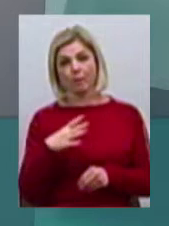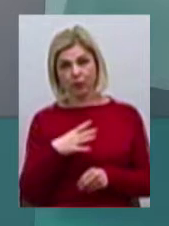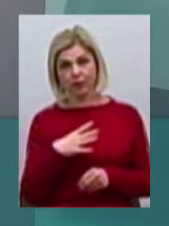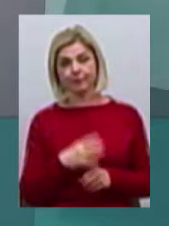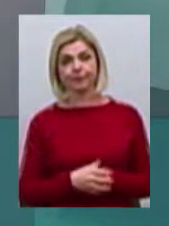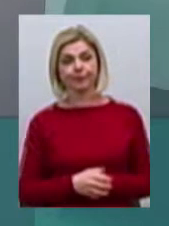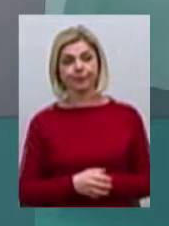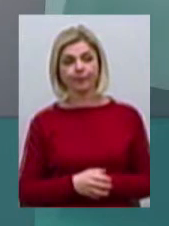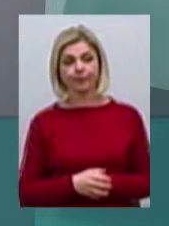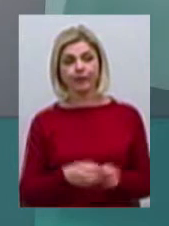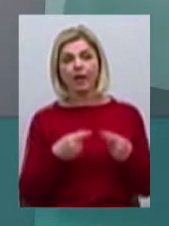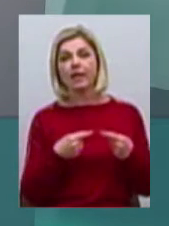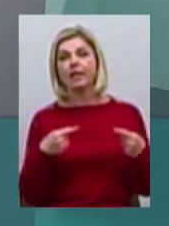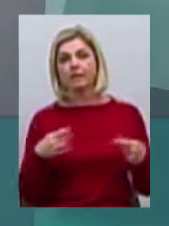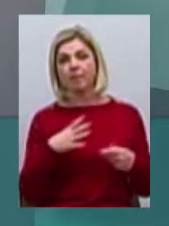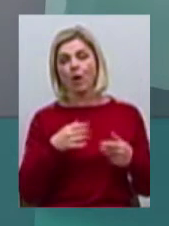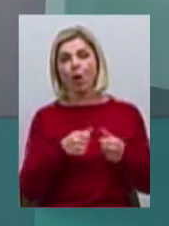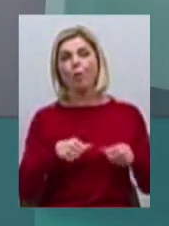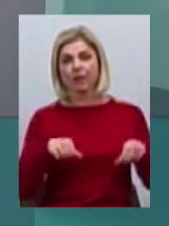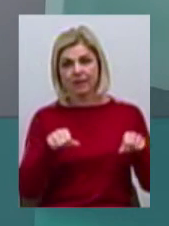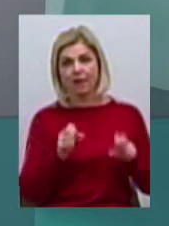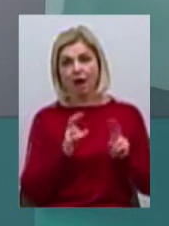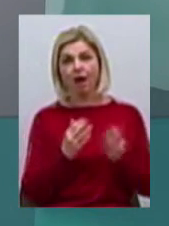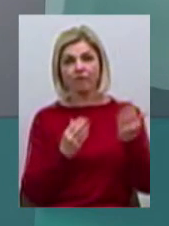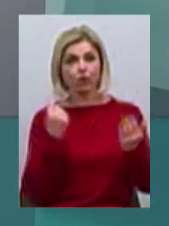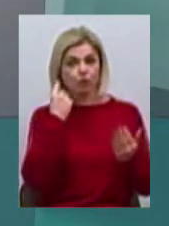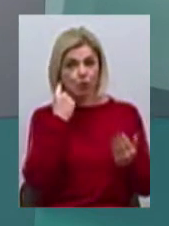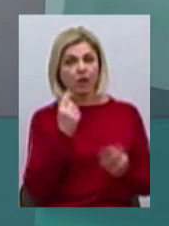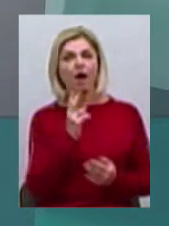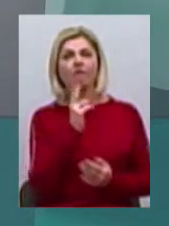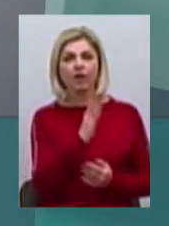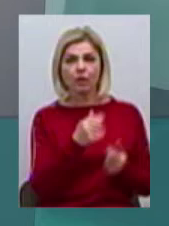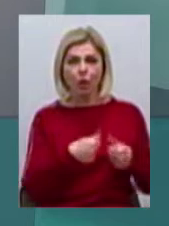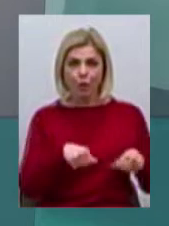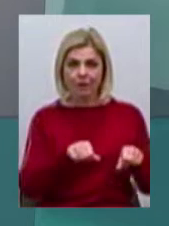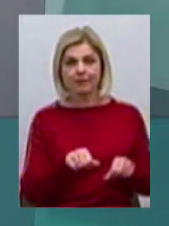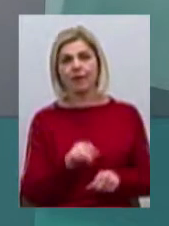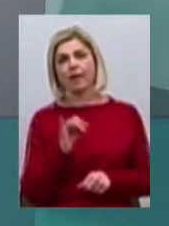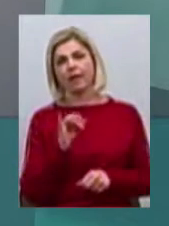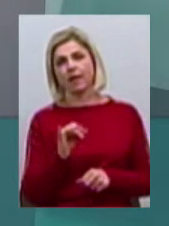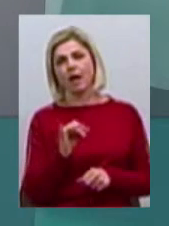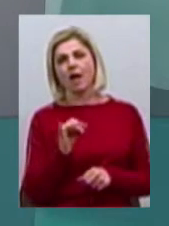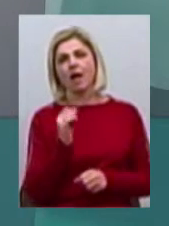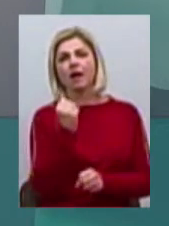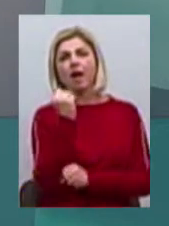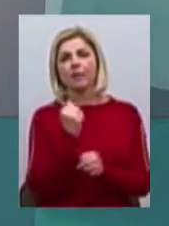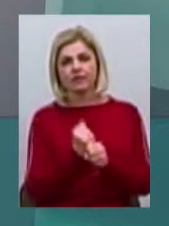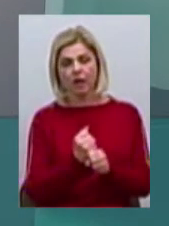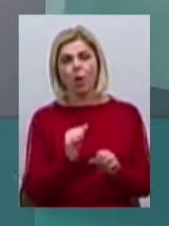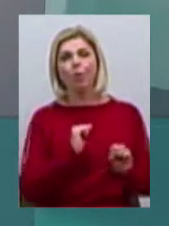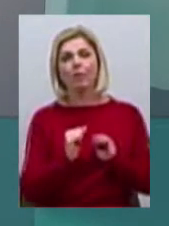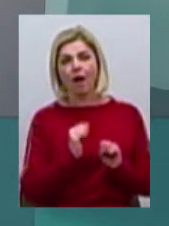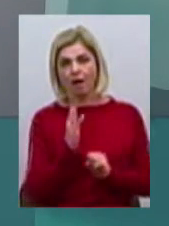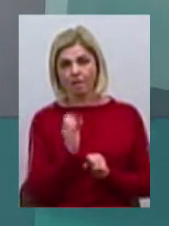І різного роду комісії, як ви вже почули, квартирна комісія, реміснича управа, наприклад, там